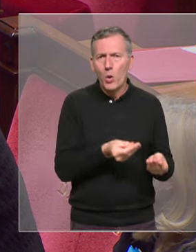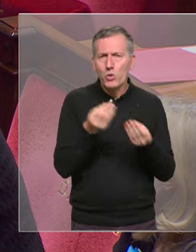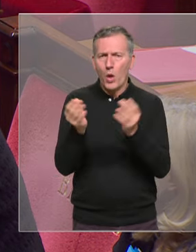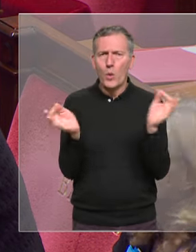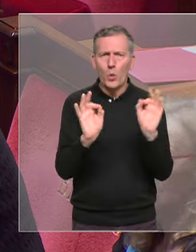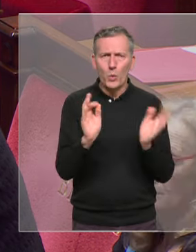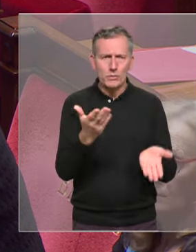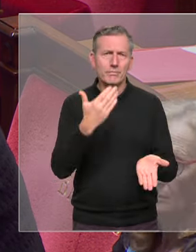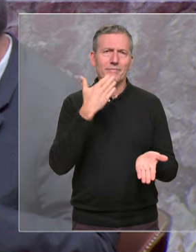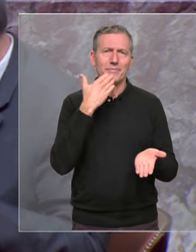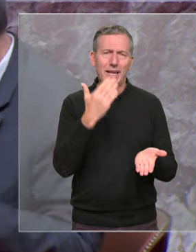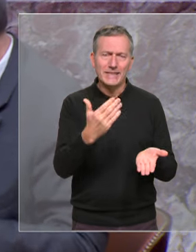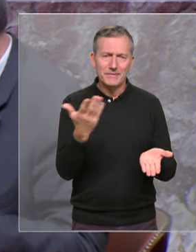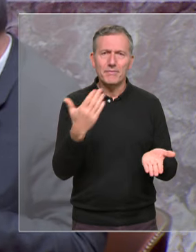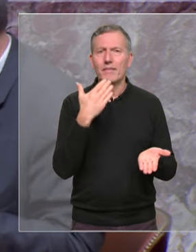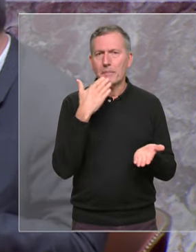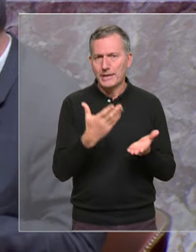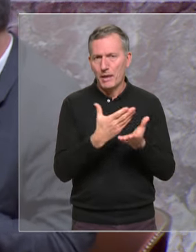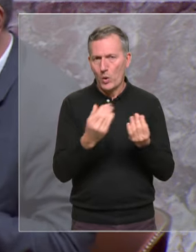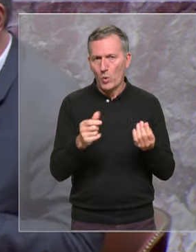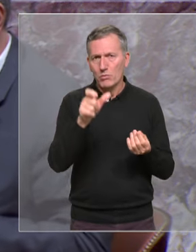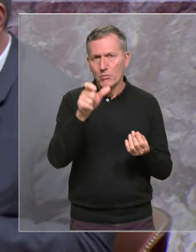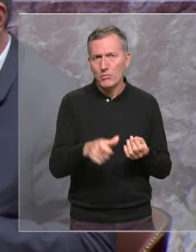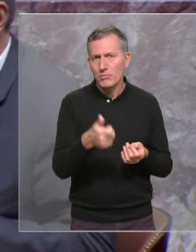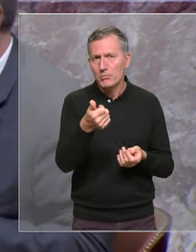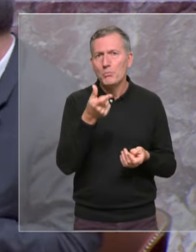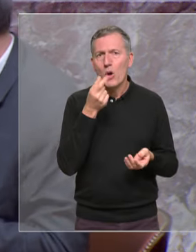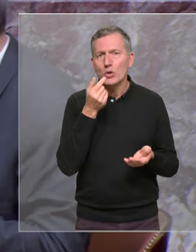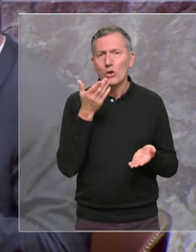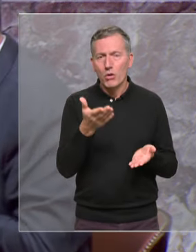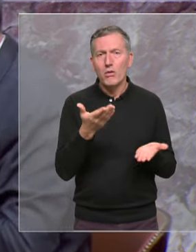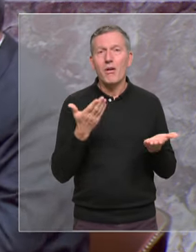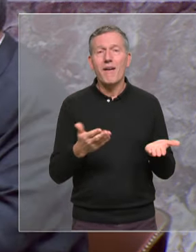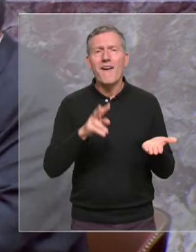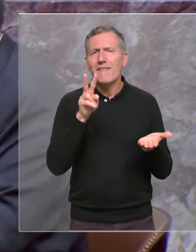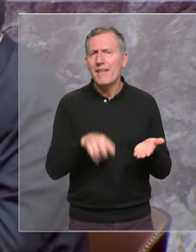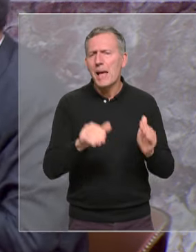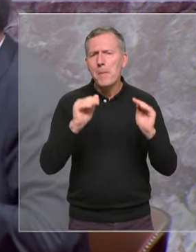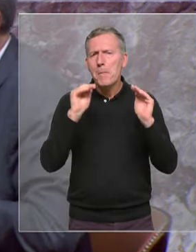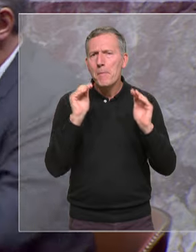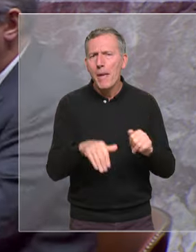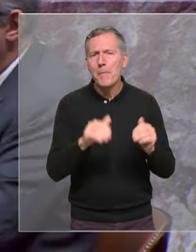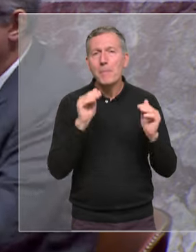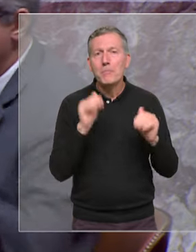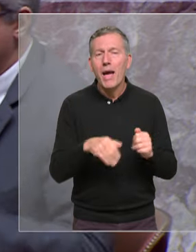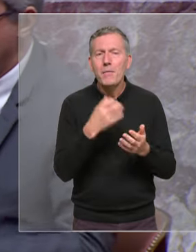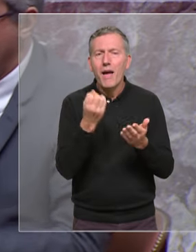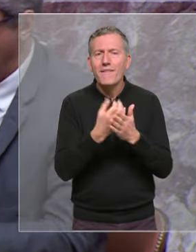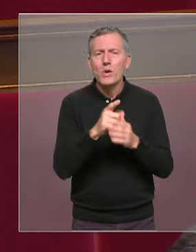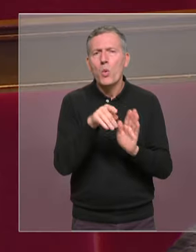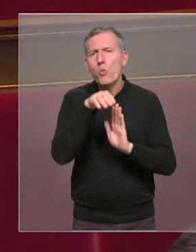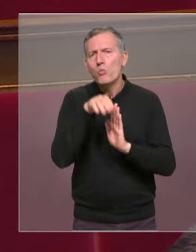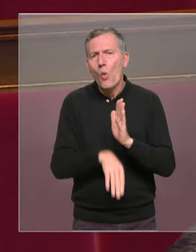Merci. Merci beaucoup, monsieur le ministre. Monsieur Gosselin ? Alors, il n'empêche que même si on est sur des données